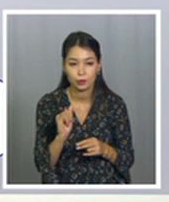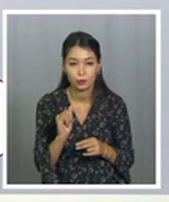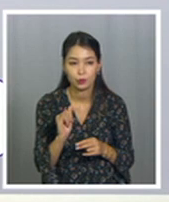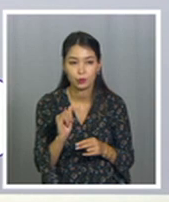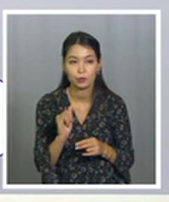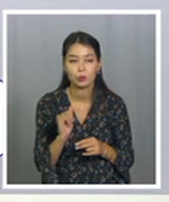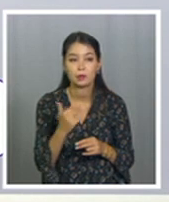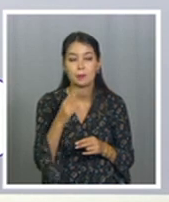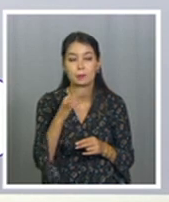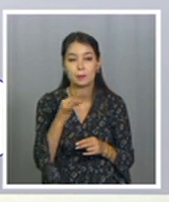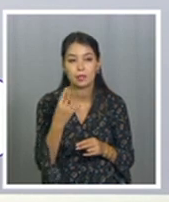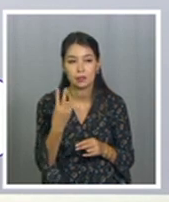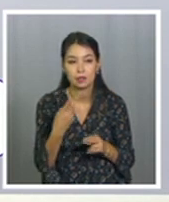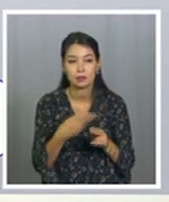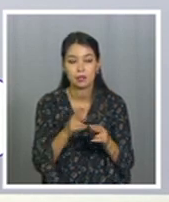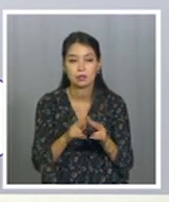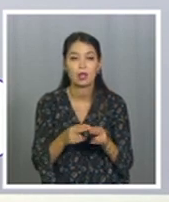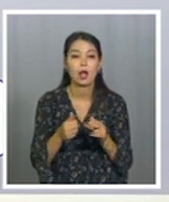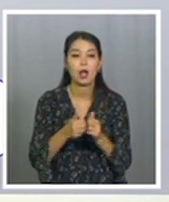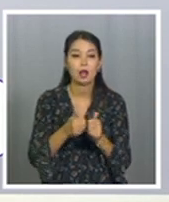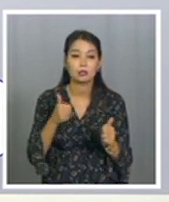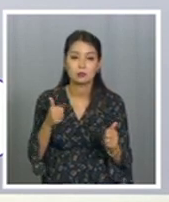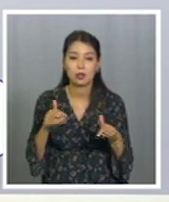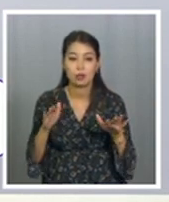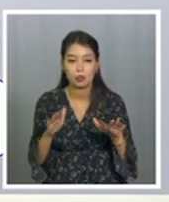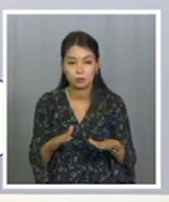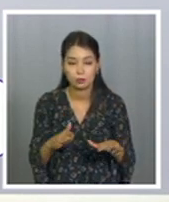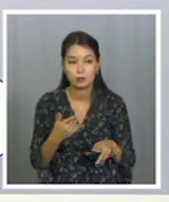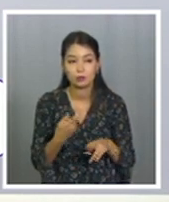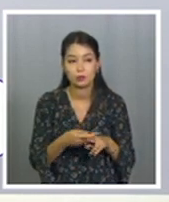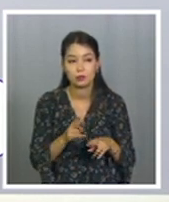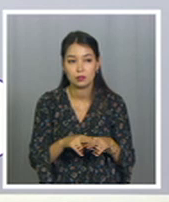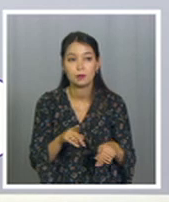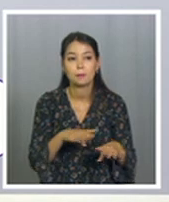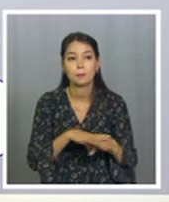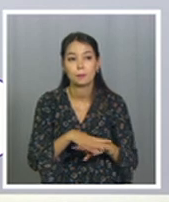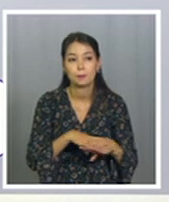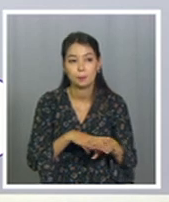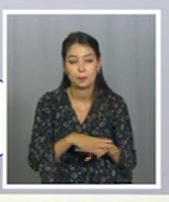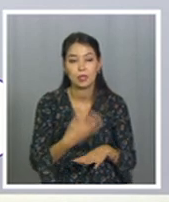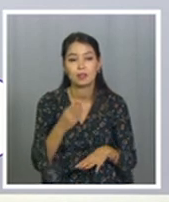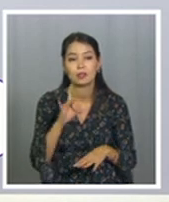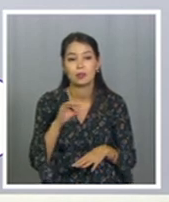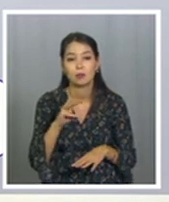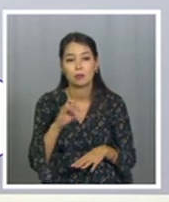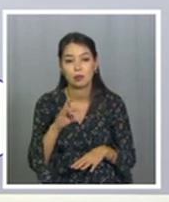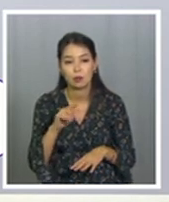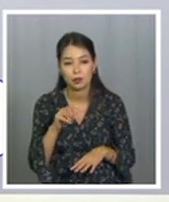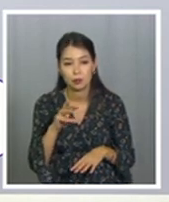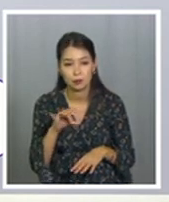бөлінген 2 радианға артта қалып отыр деген сөз. Енді математикадағы тригонометриялық функцияларды сипаттаған